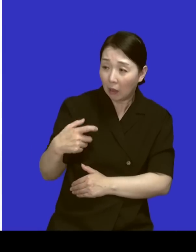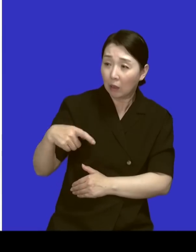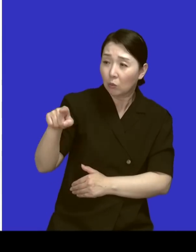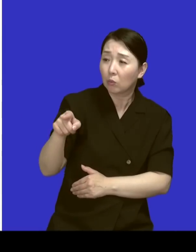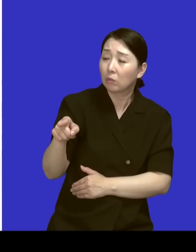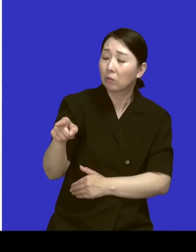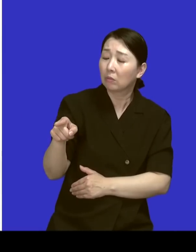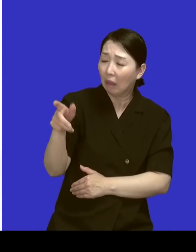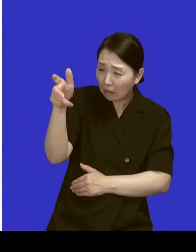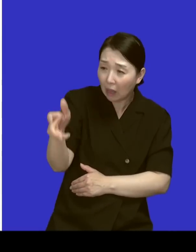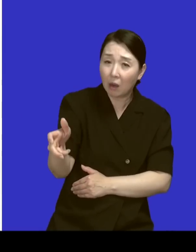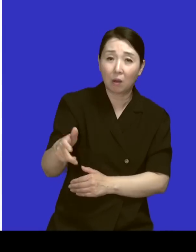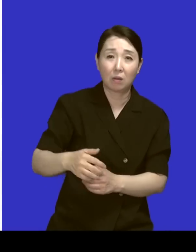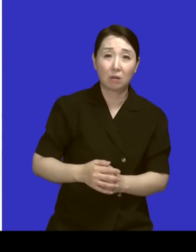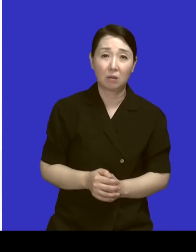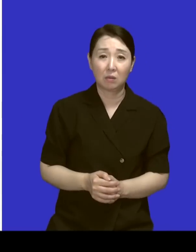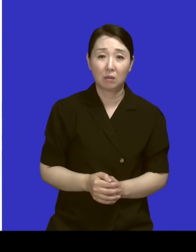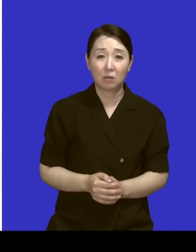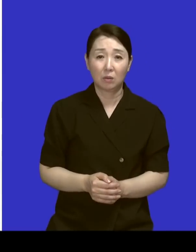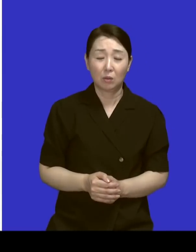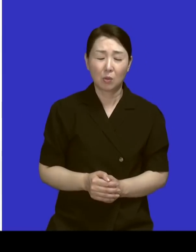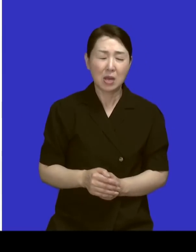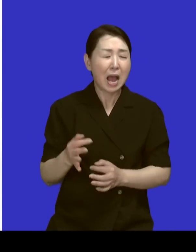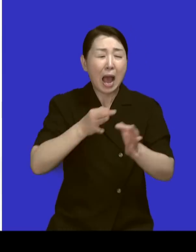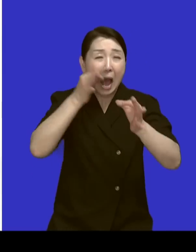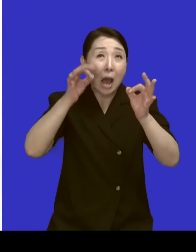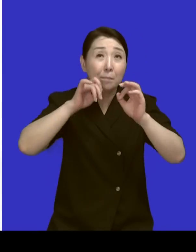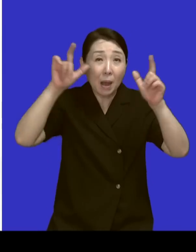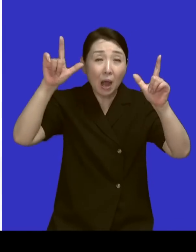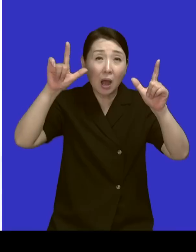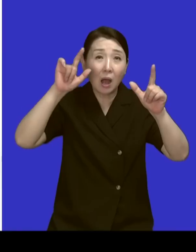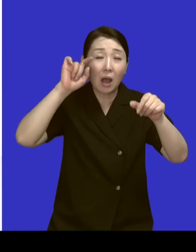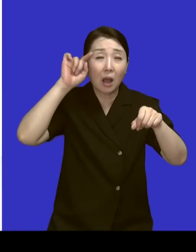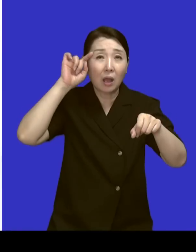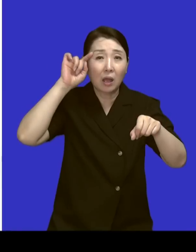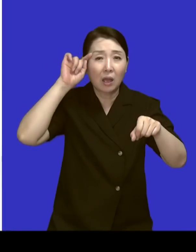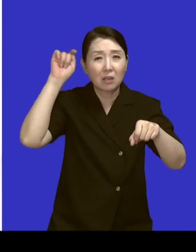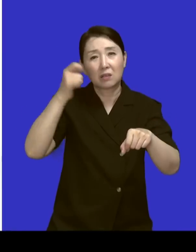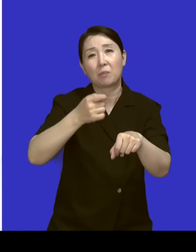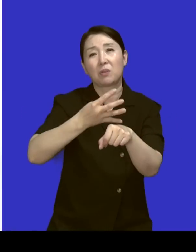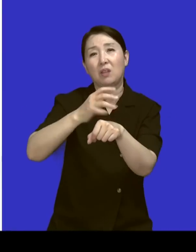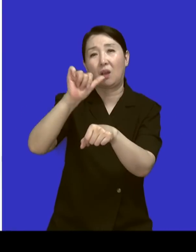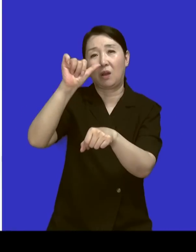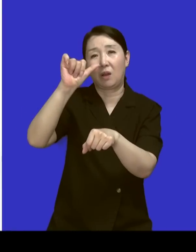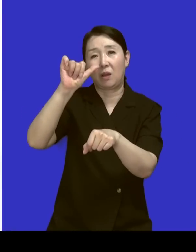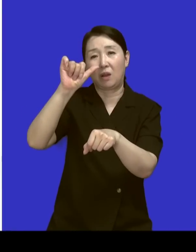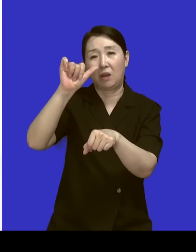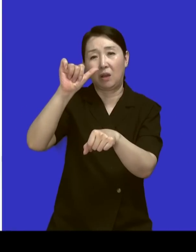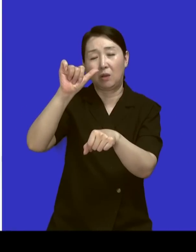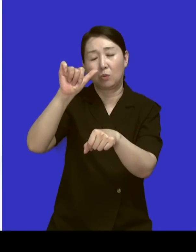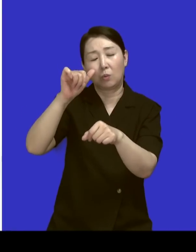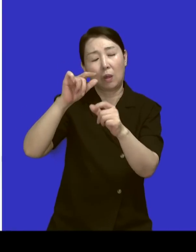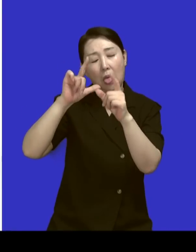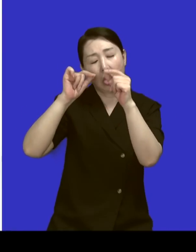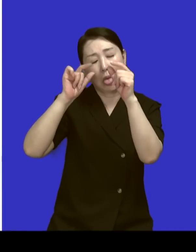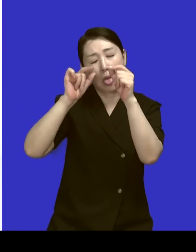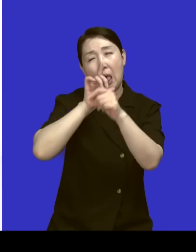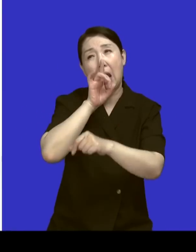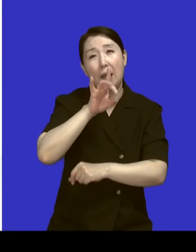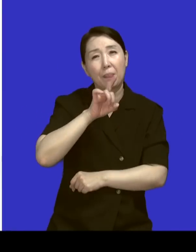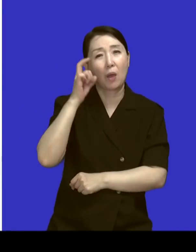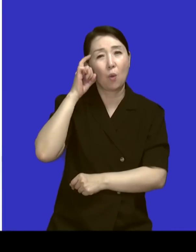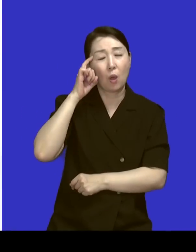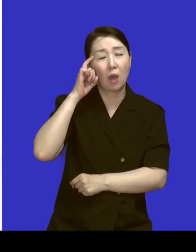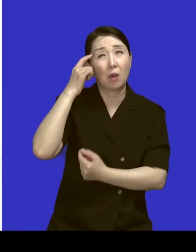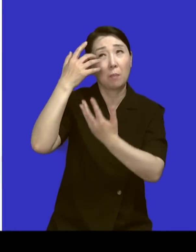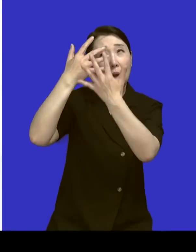찌르고 그러다가 이제 비명을 지르면서 깨어나 보면 새벽 4시, 5시인 거예요. 그리고 더 이상 잠이 오지 않더라고요. 또다시 머릿속에서 재생이